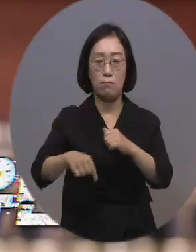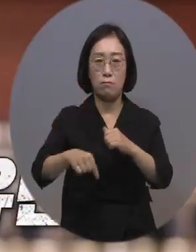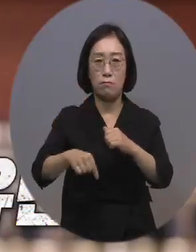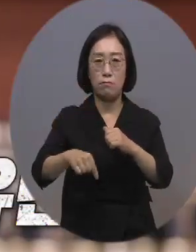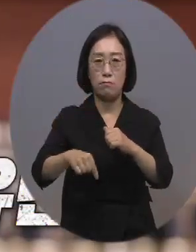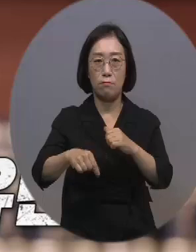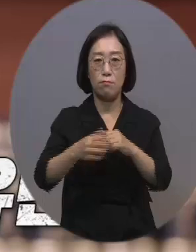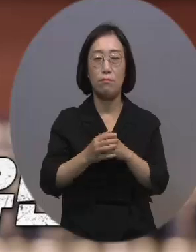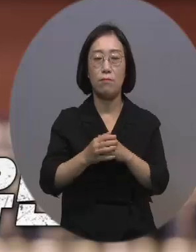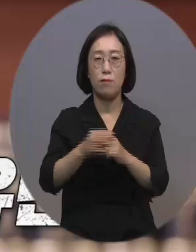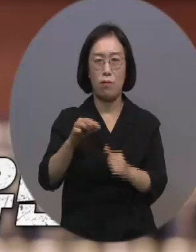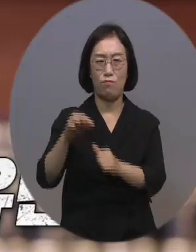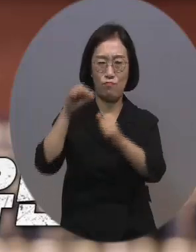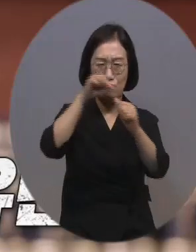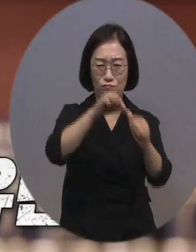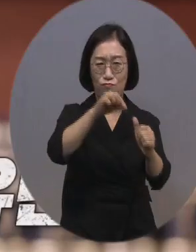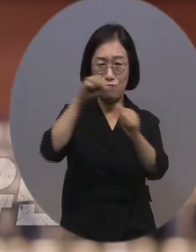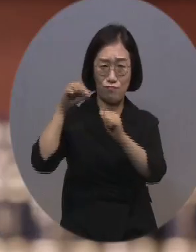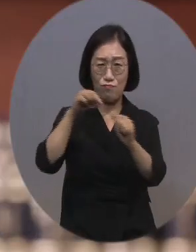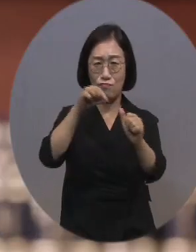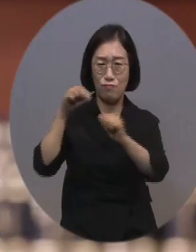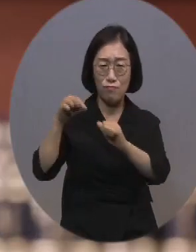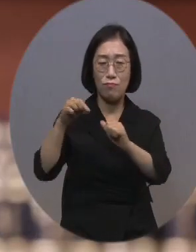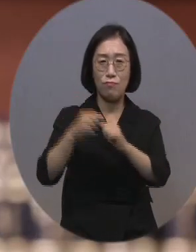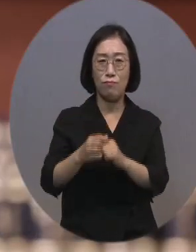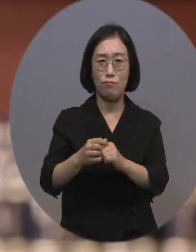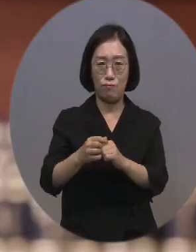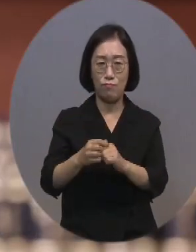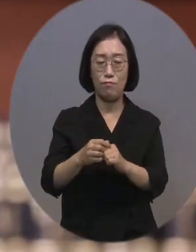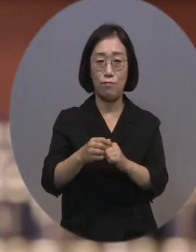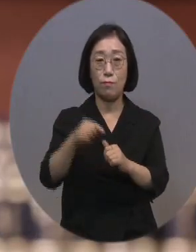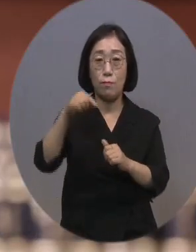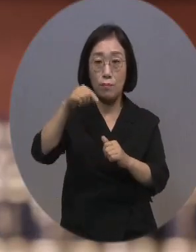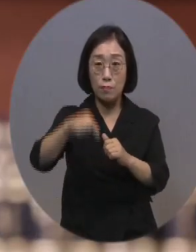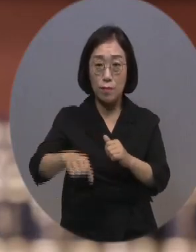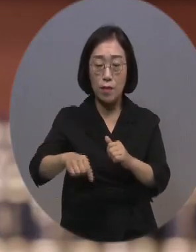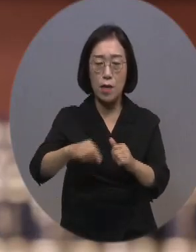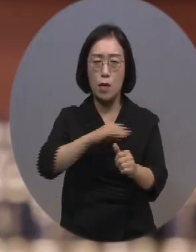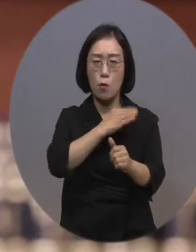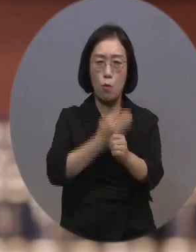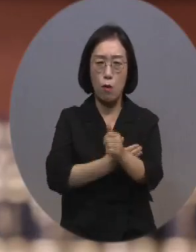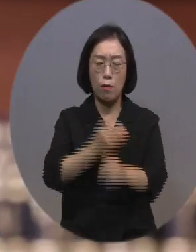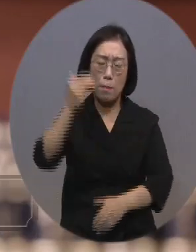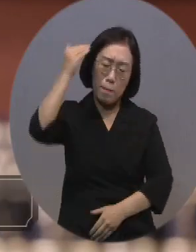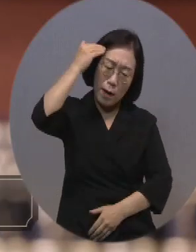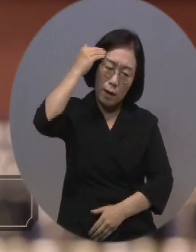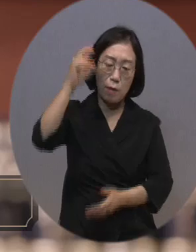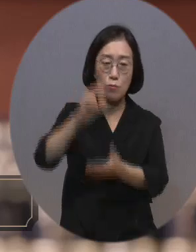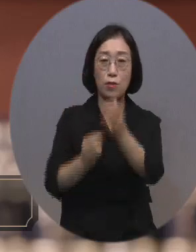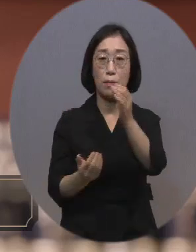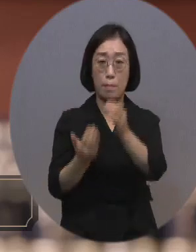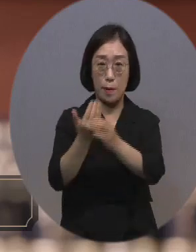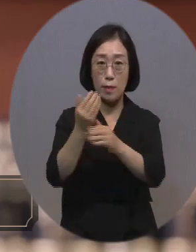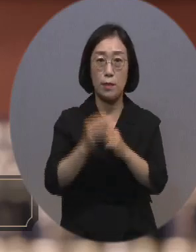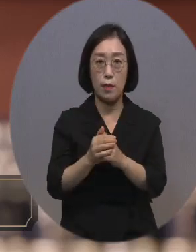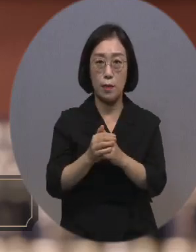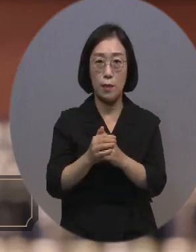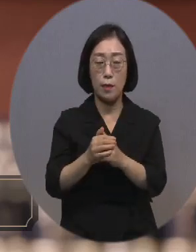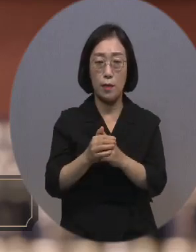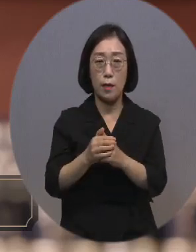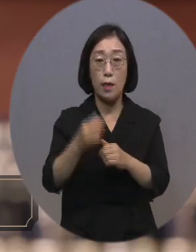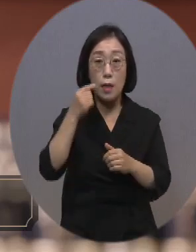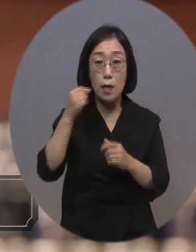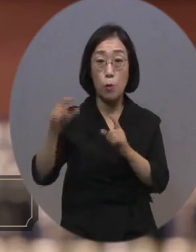당했던 제1교포들이 있었죠. 이분들이 인권 유린을 당했다 이런 판단이 나왔습니다. 제1교포 북송과